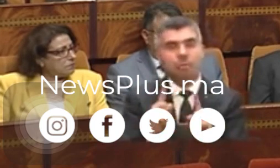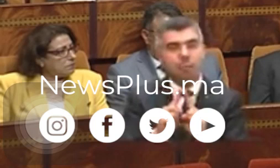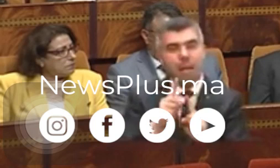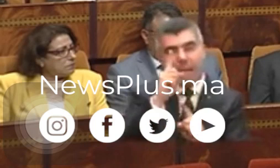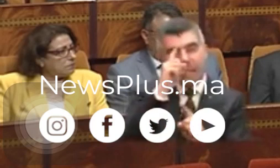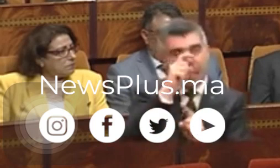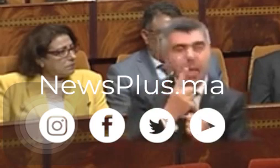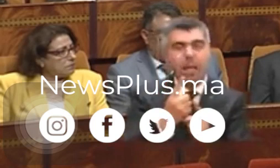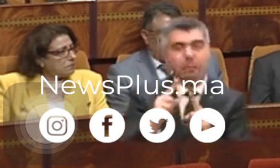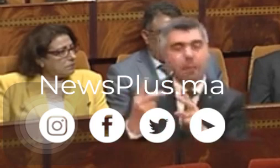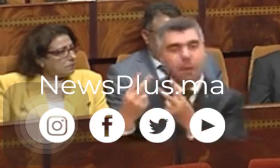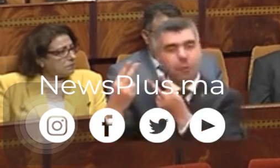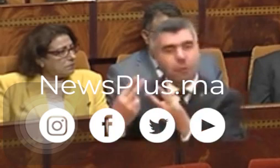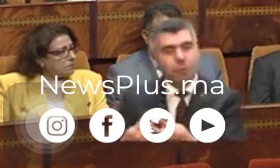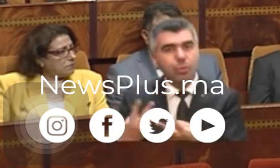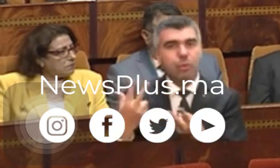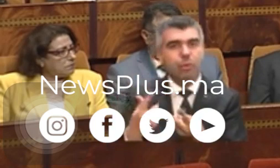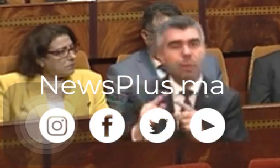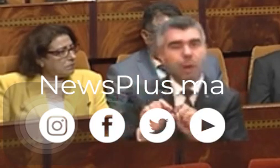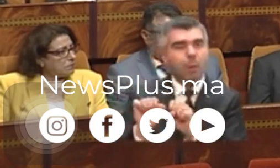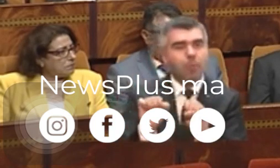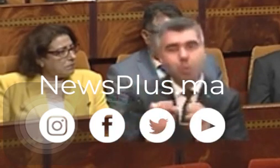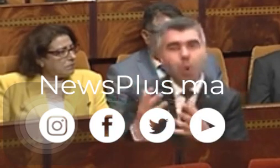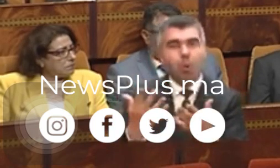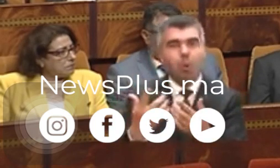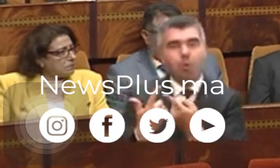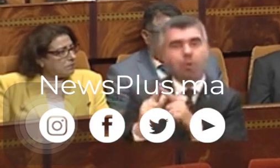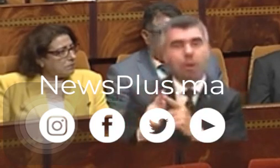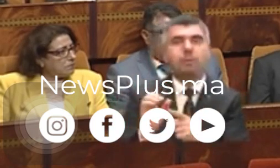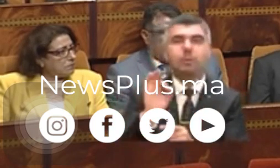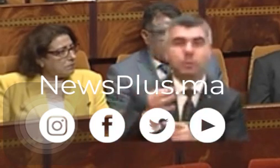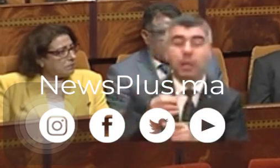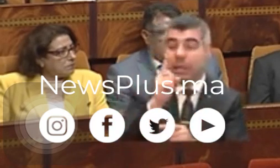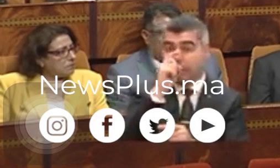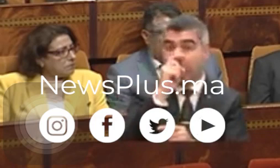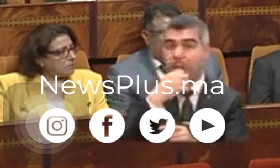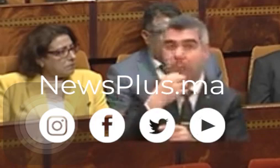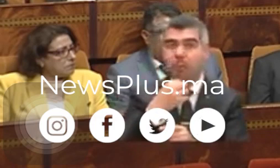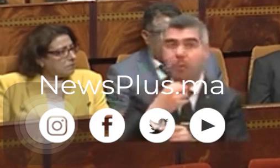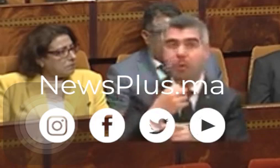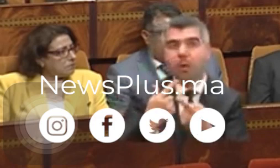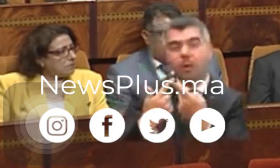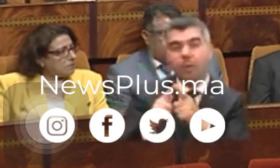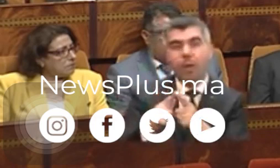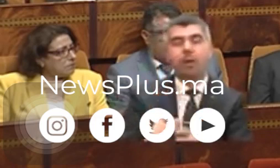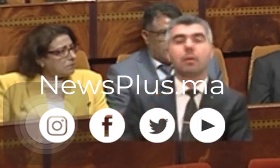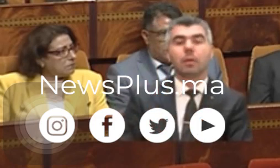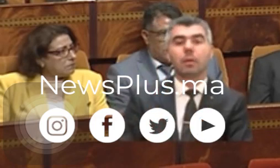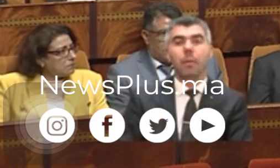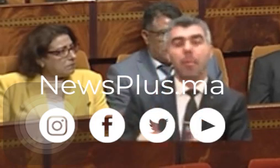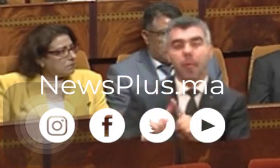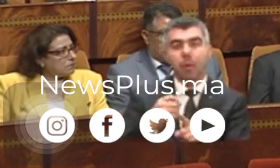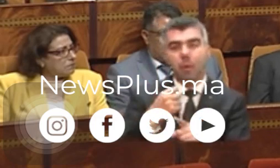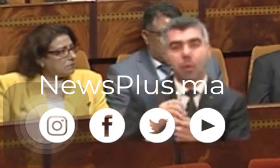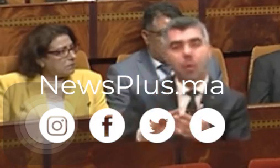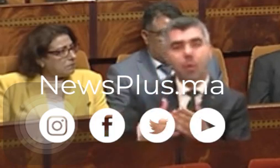صعوبات الحضور، يمكن الغيب حاجته معه، ولكن من الصعب جدا باش نمشيو للمقولة أنت أجي